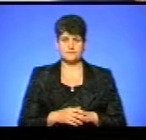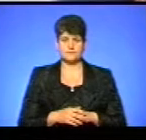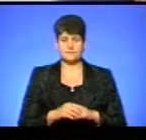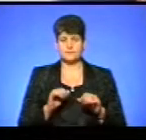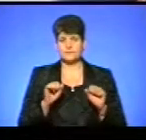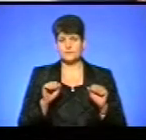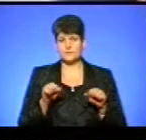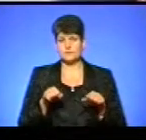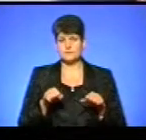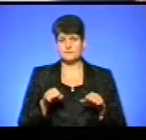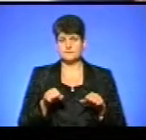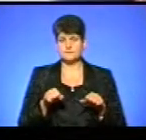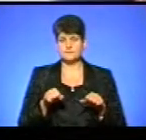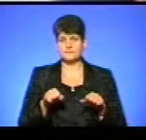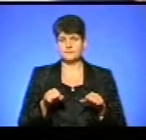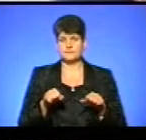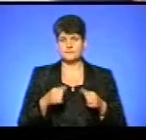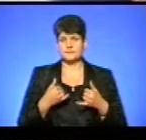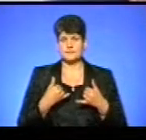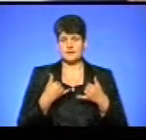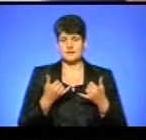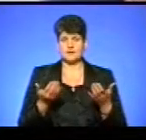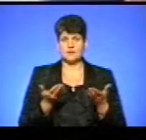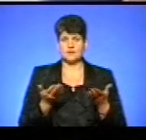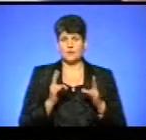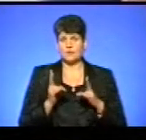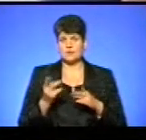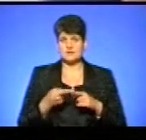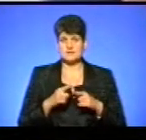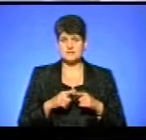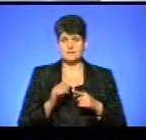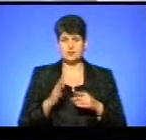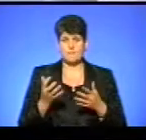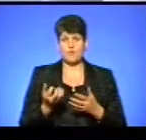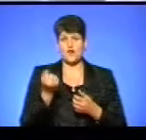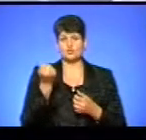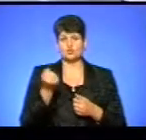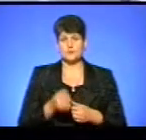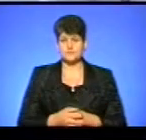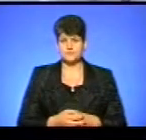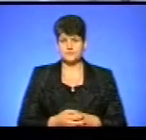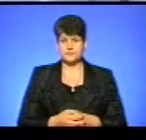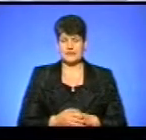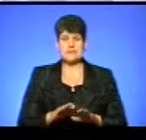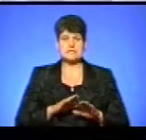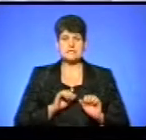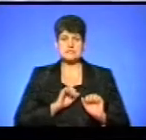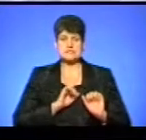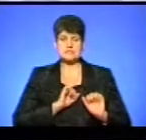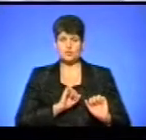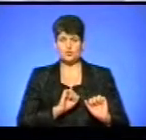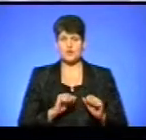Може, можливо, для когось це буде порятунком. Заступник командира